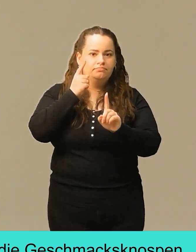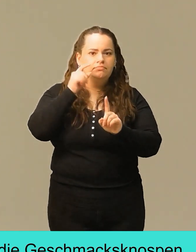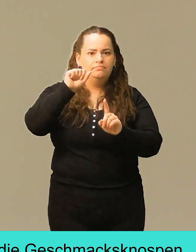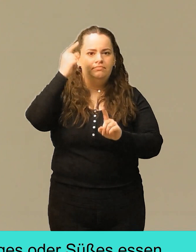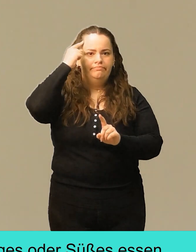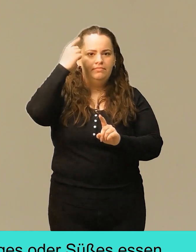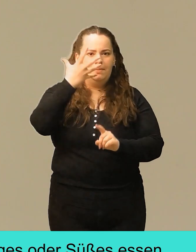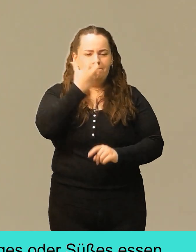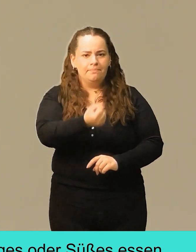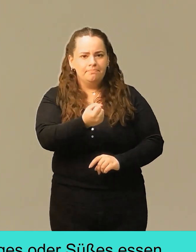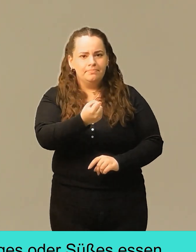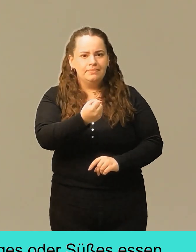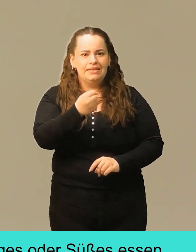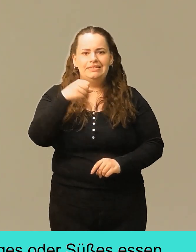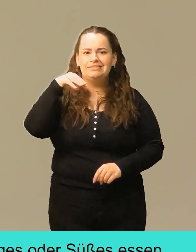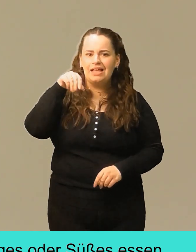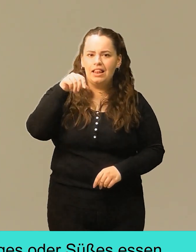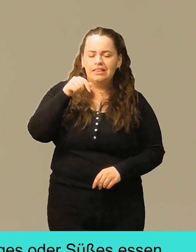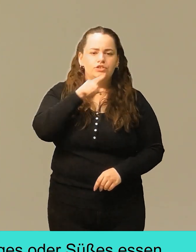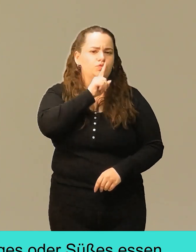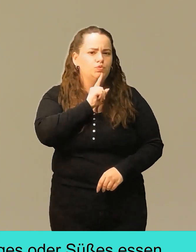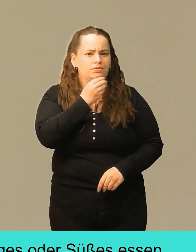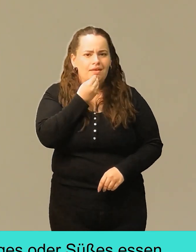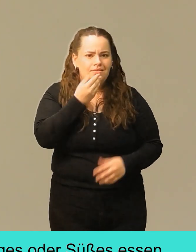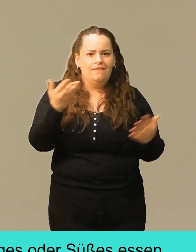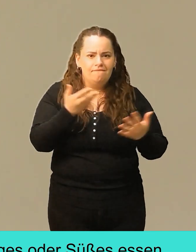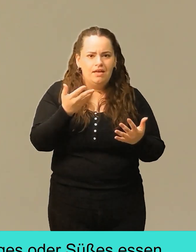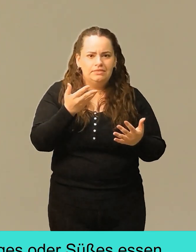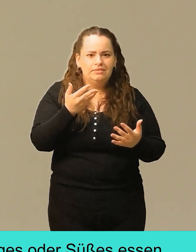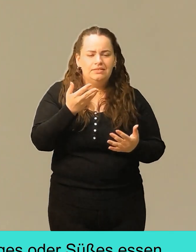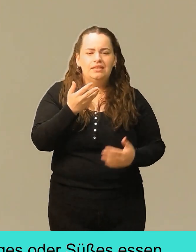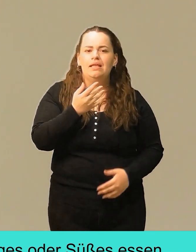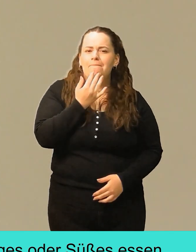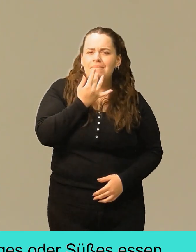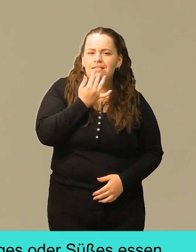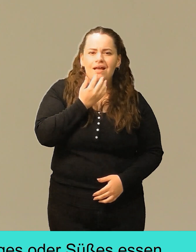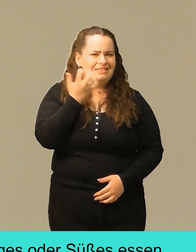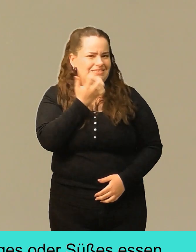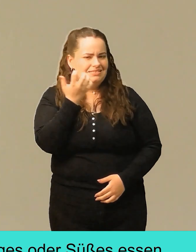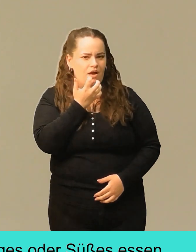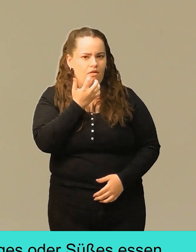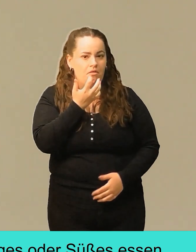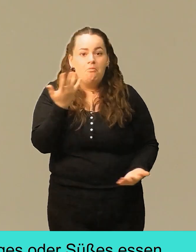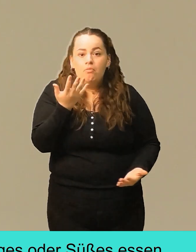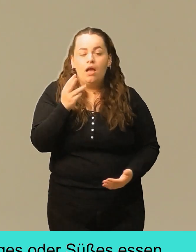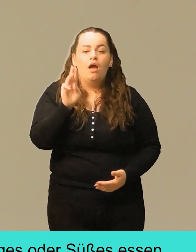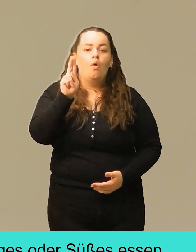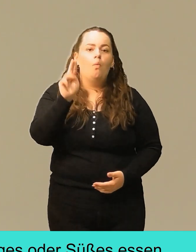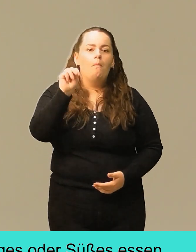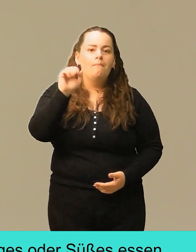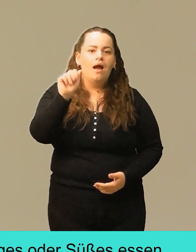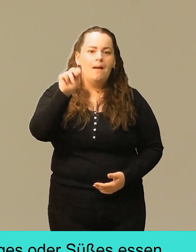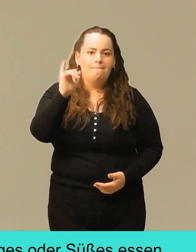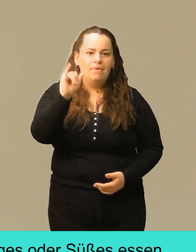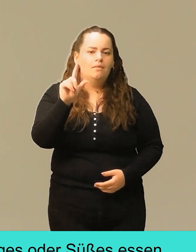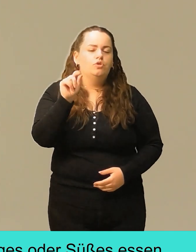Das erkennt dann, ob wir etwas Salziges oder Süßes essen. Etwas Bitteres oder Saures. Oder